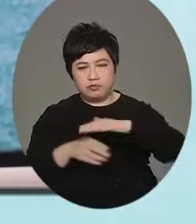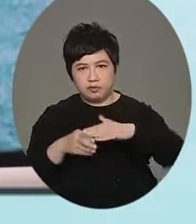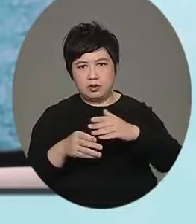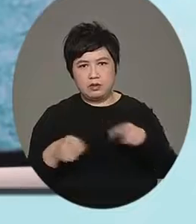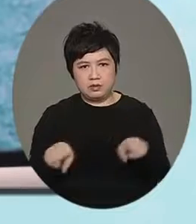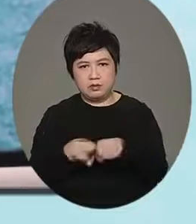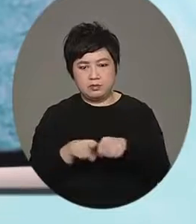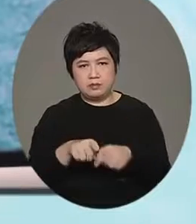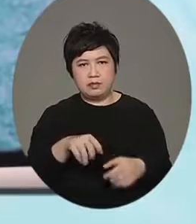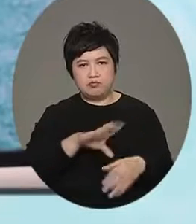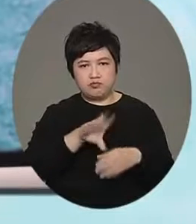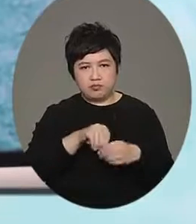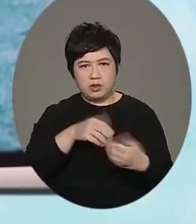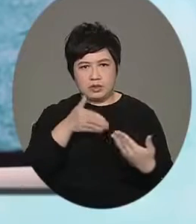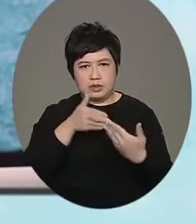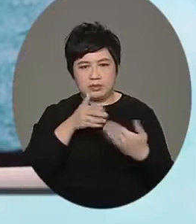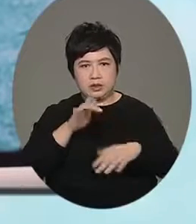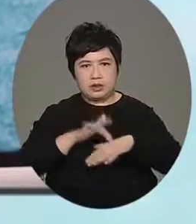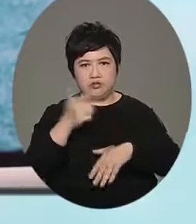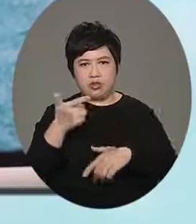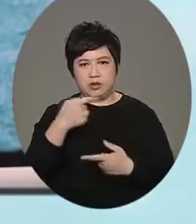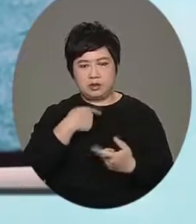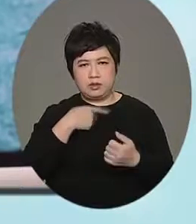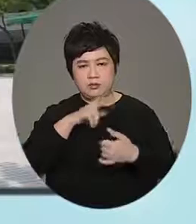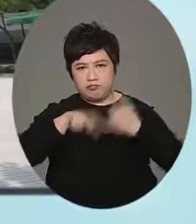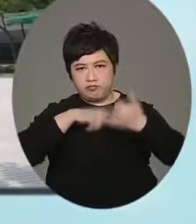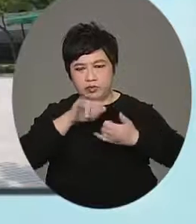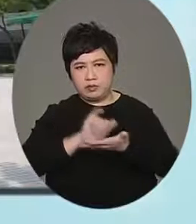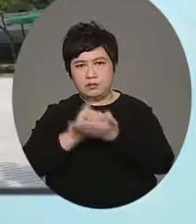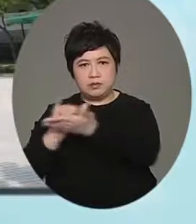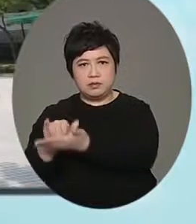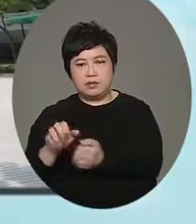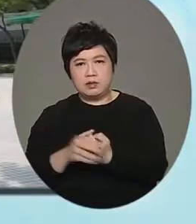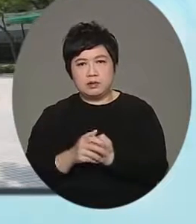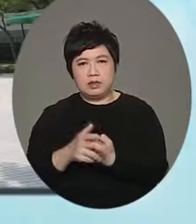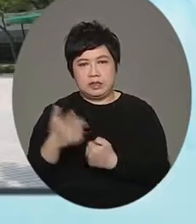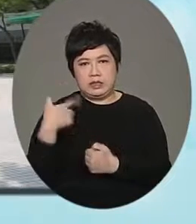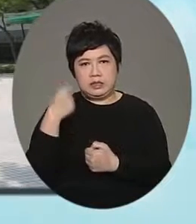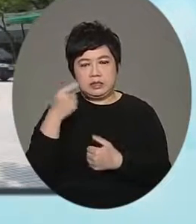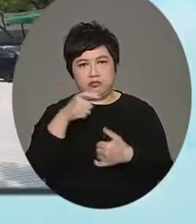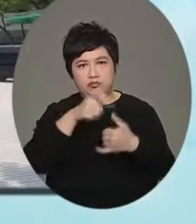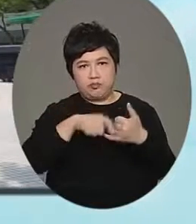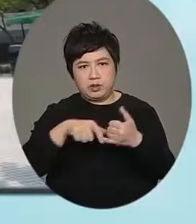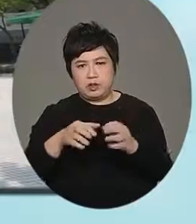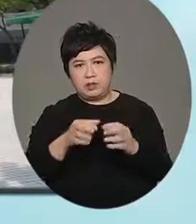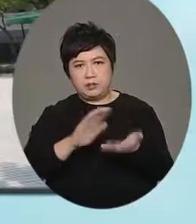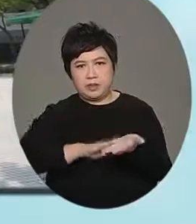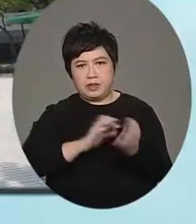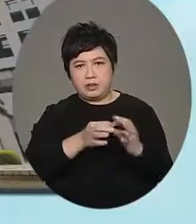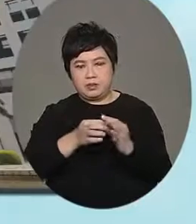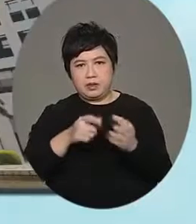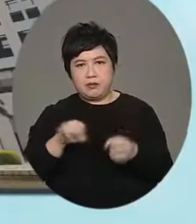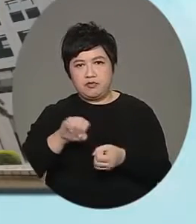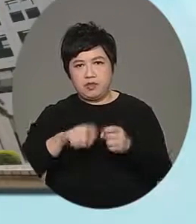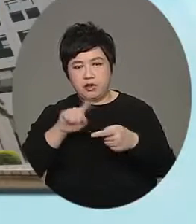們都列他們為密切接觸者，是需要接受檢疫的。 至於跟之前個案相關的病例，包括科